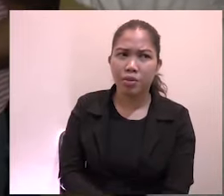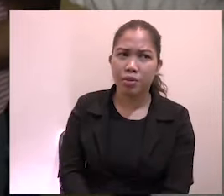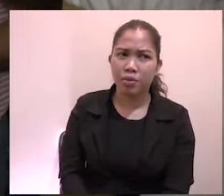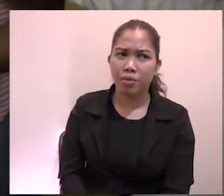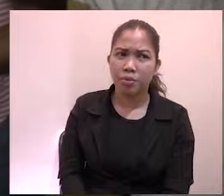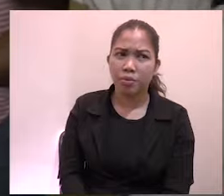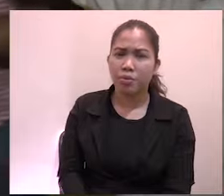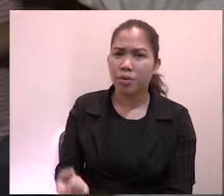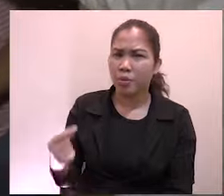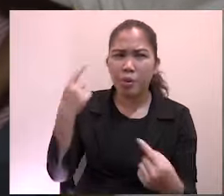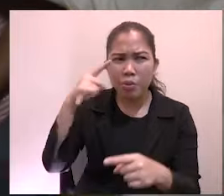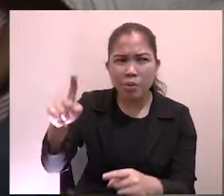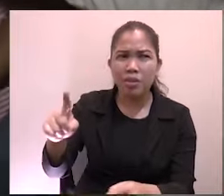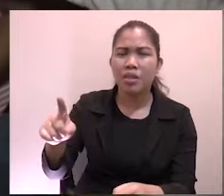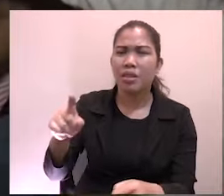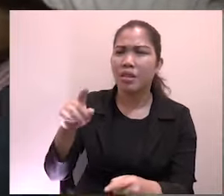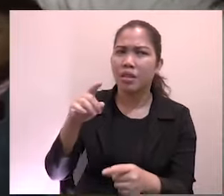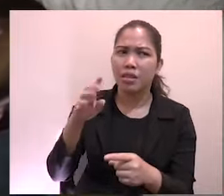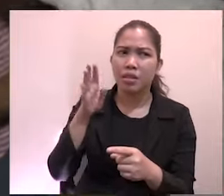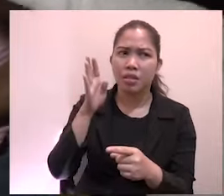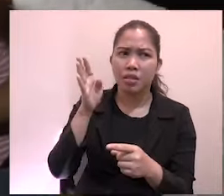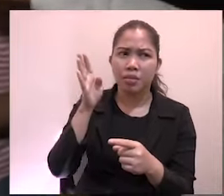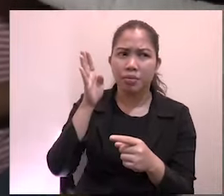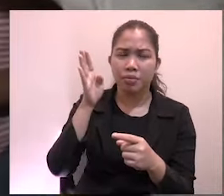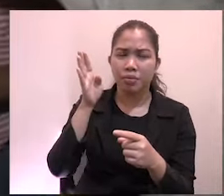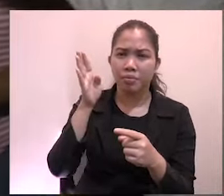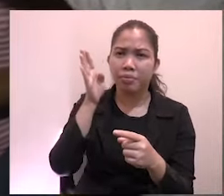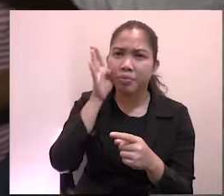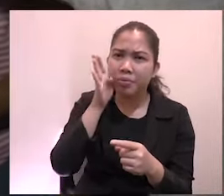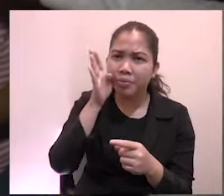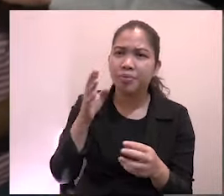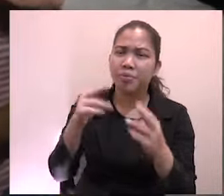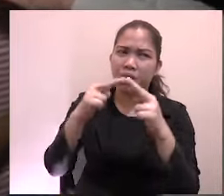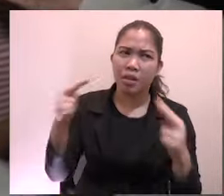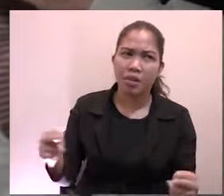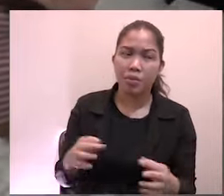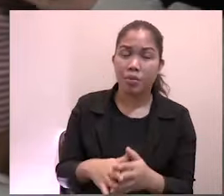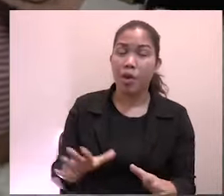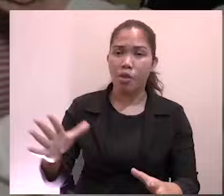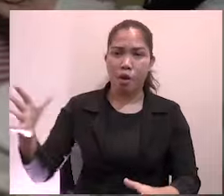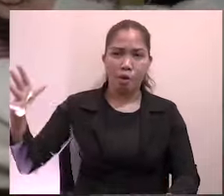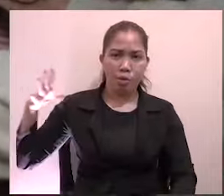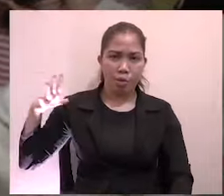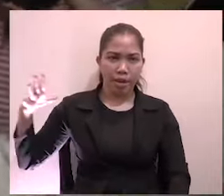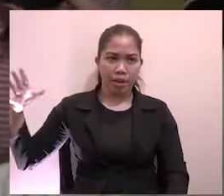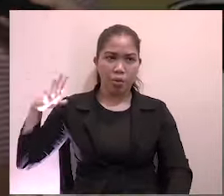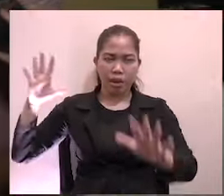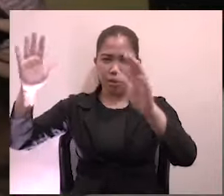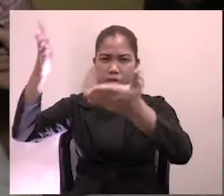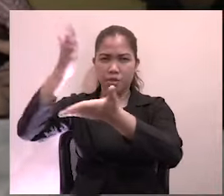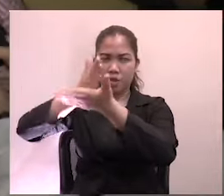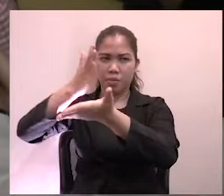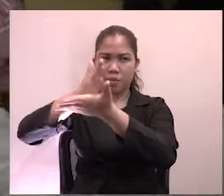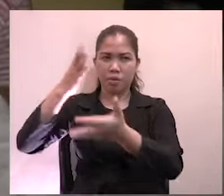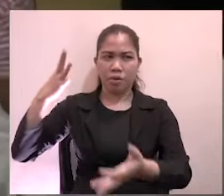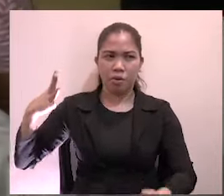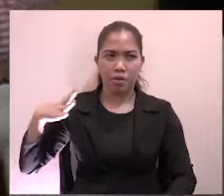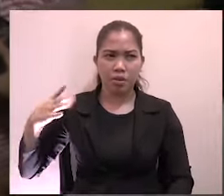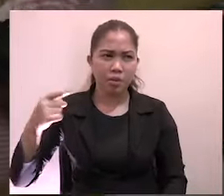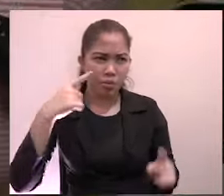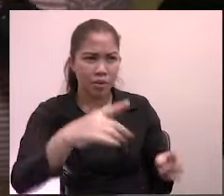pumupunta sa birth house. Iyan ang nagsama! Iyan! Wala sa Iloilo siya! Ate, wait lang ha. Tapos, kahit tawagan ngayon natin si